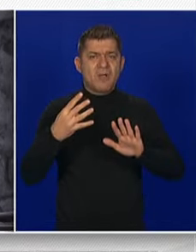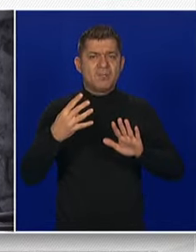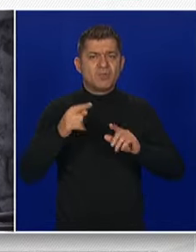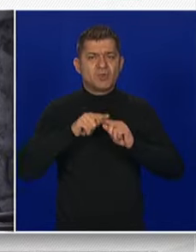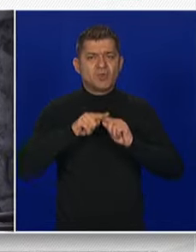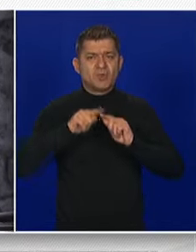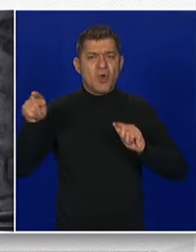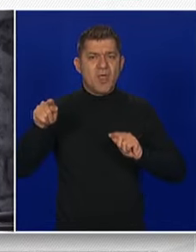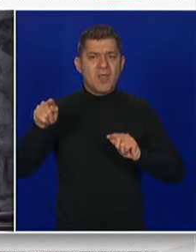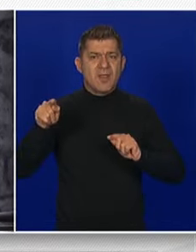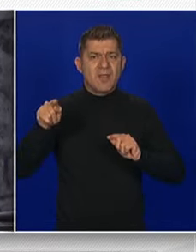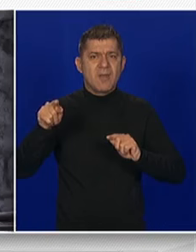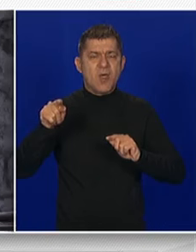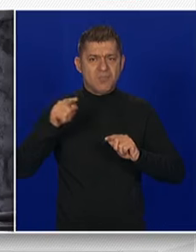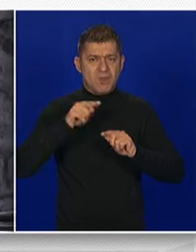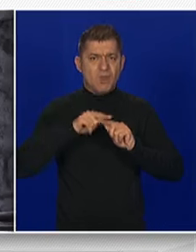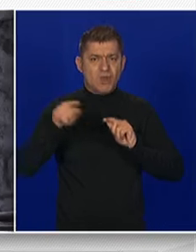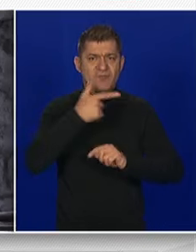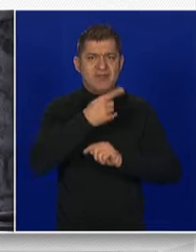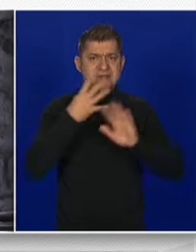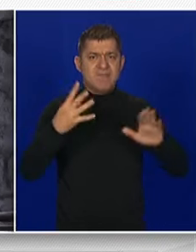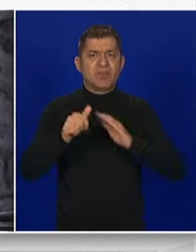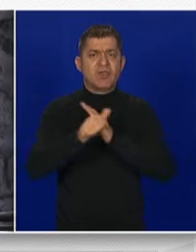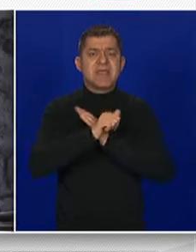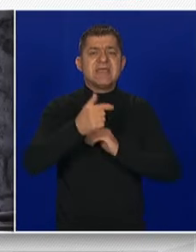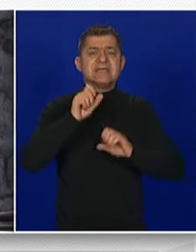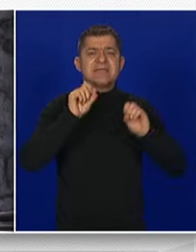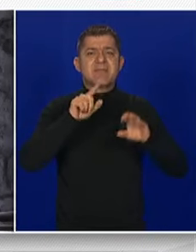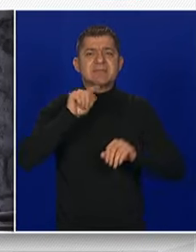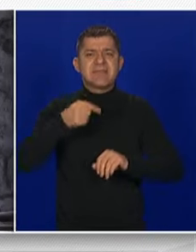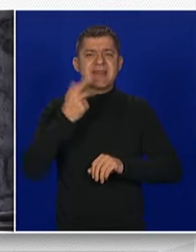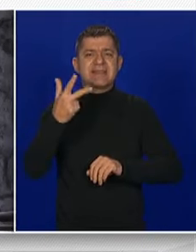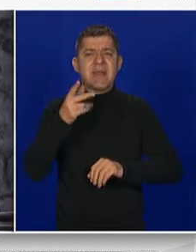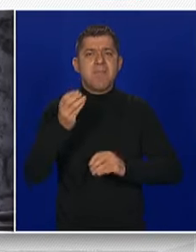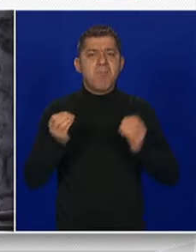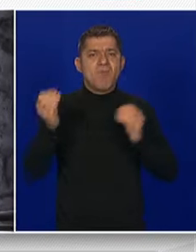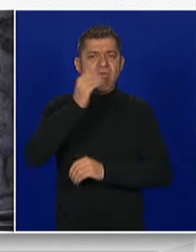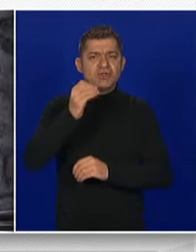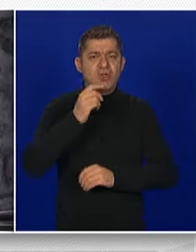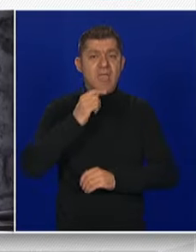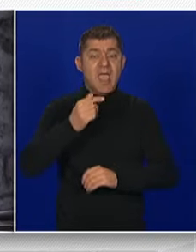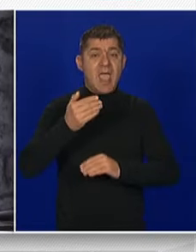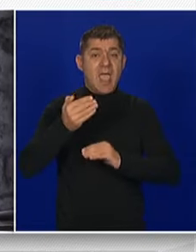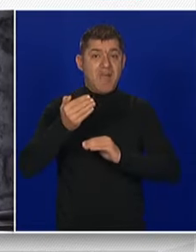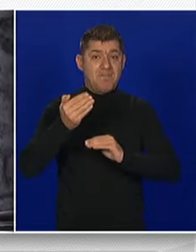do 29.11. imali 17,3%